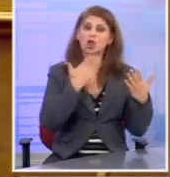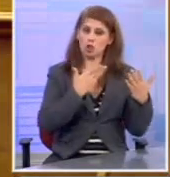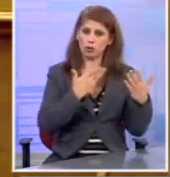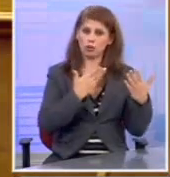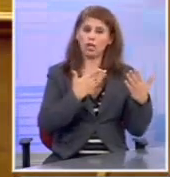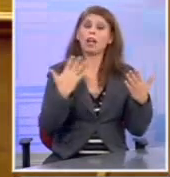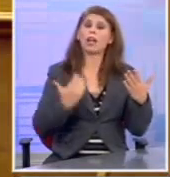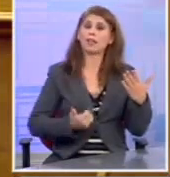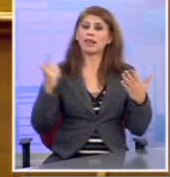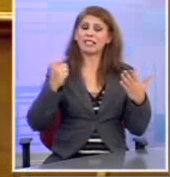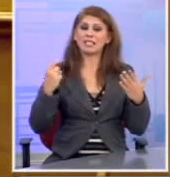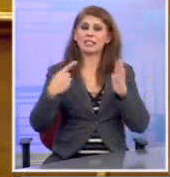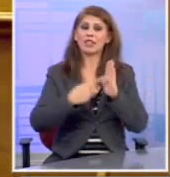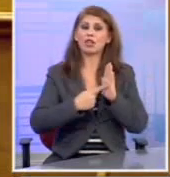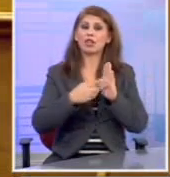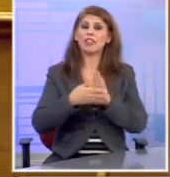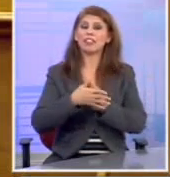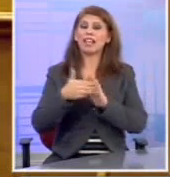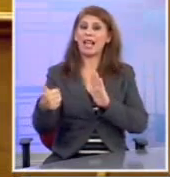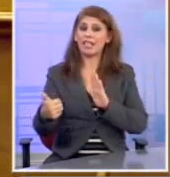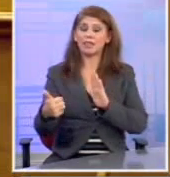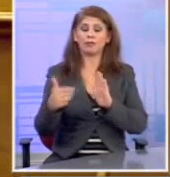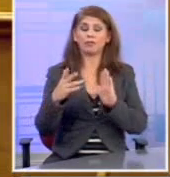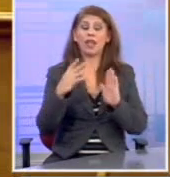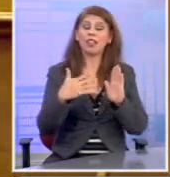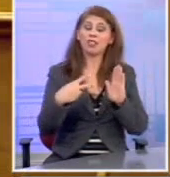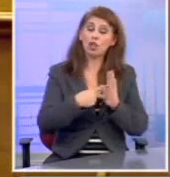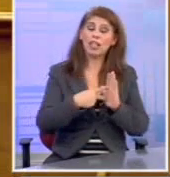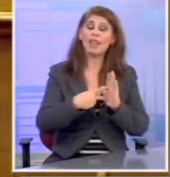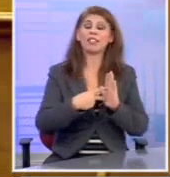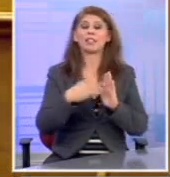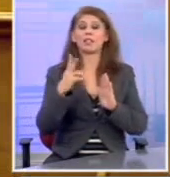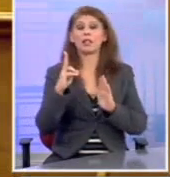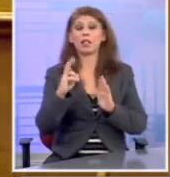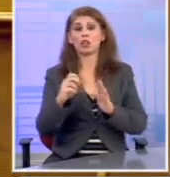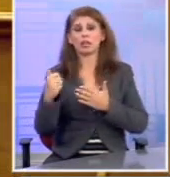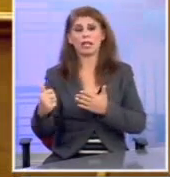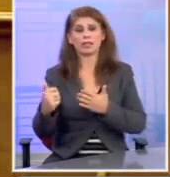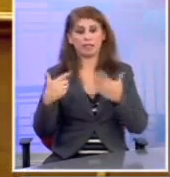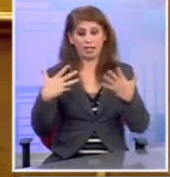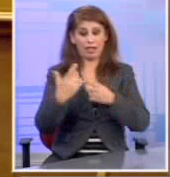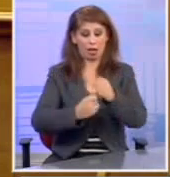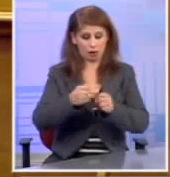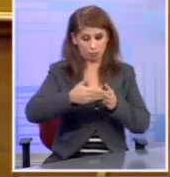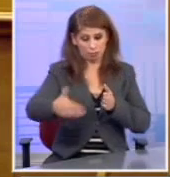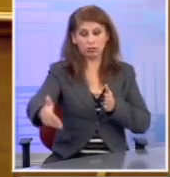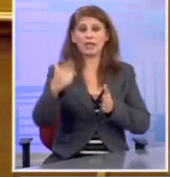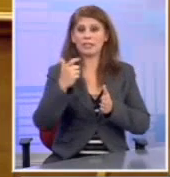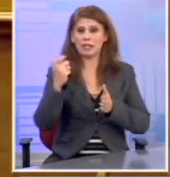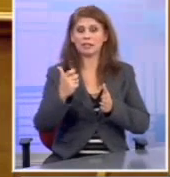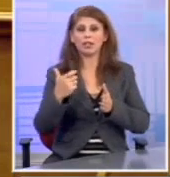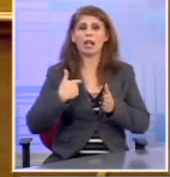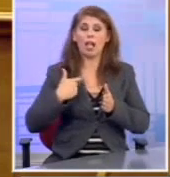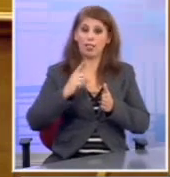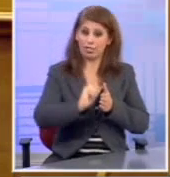και θα βγει σε σύνταξη το 2016, το 2026. σε 10 χρόνια από τώρα. Θα δίνει